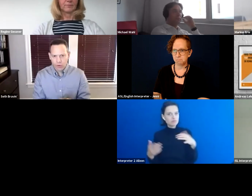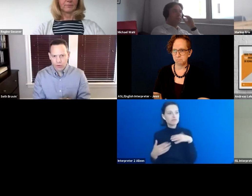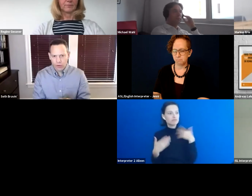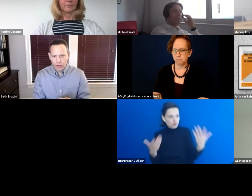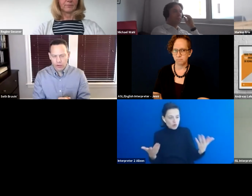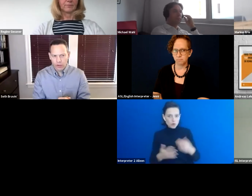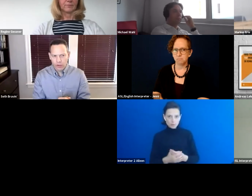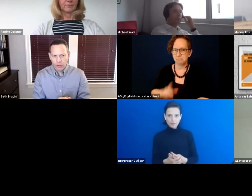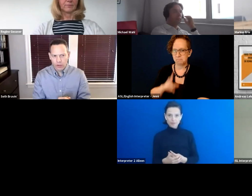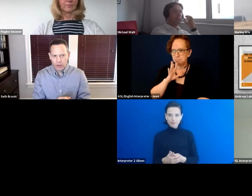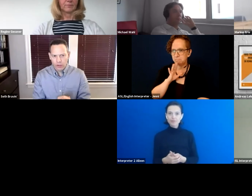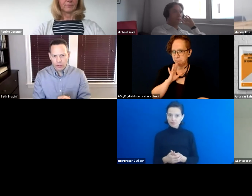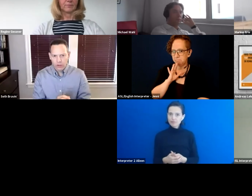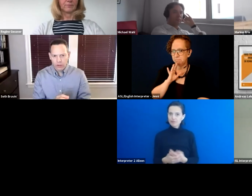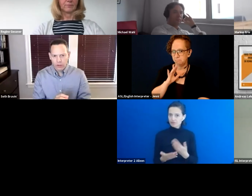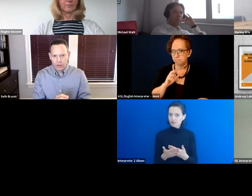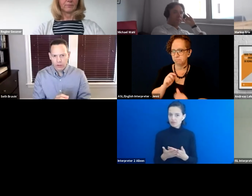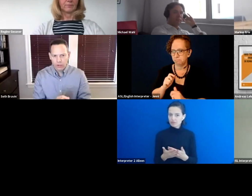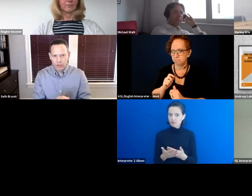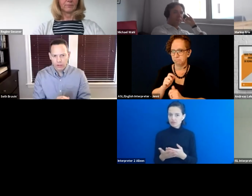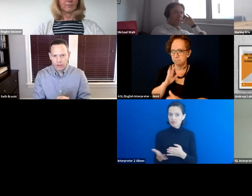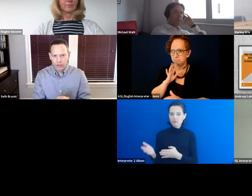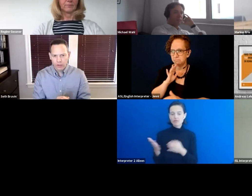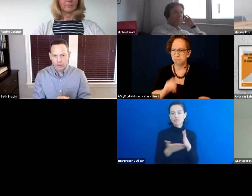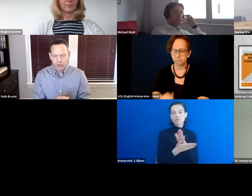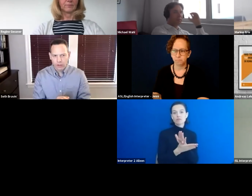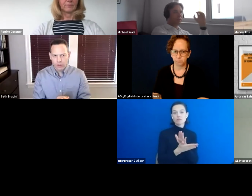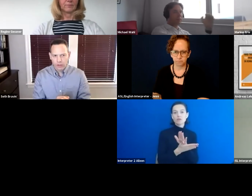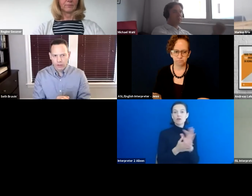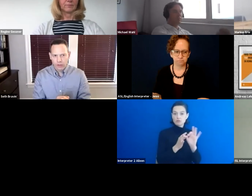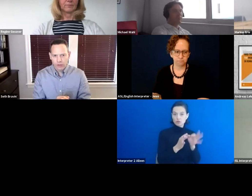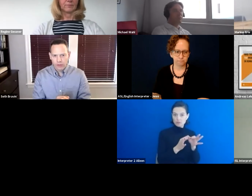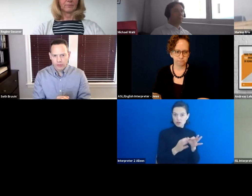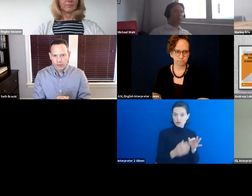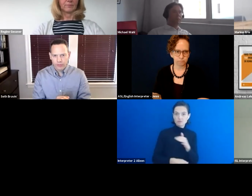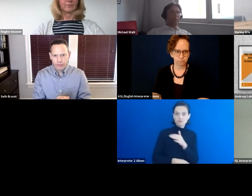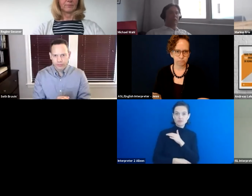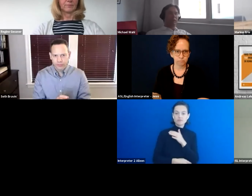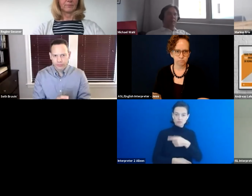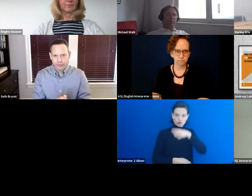Einen herzlichen Dank, dass ich einen Beitrag zu dieser sehr, sehr interessanten